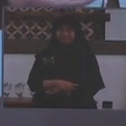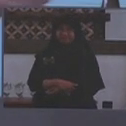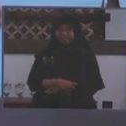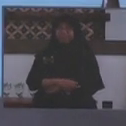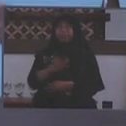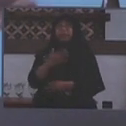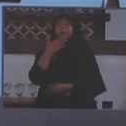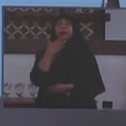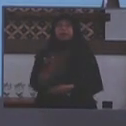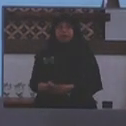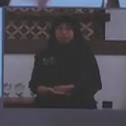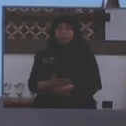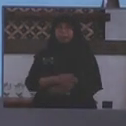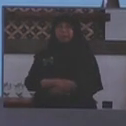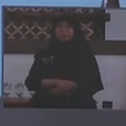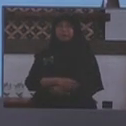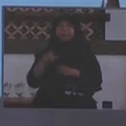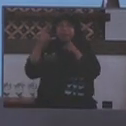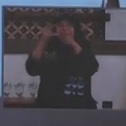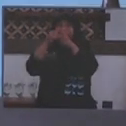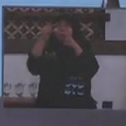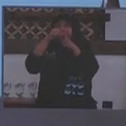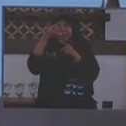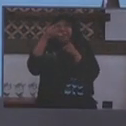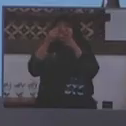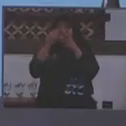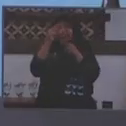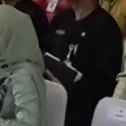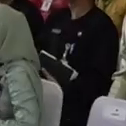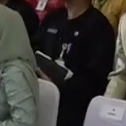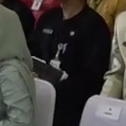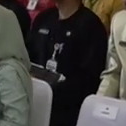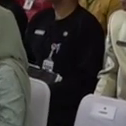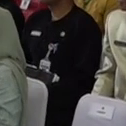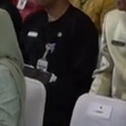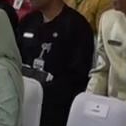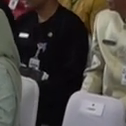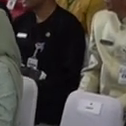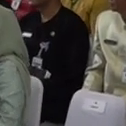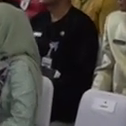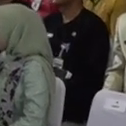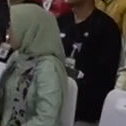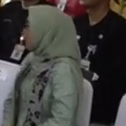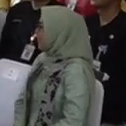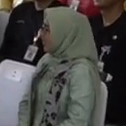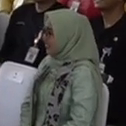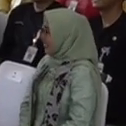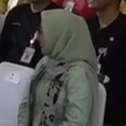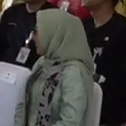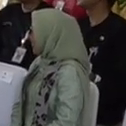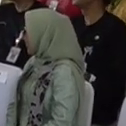Makasih. Yang dari DPD RI, saya enggak sebut namanya aja biar nanti. DPD RI silakan.